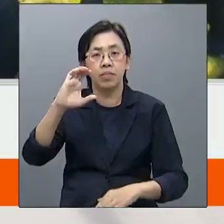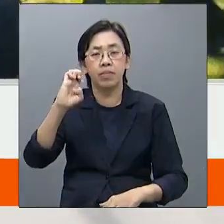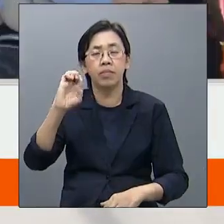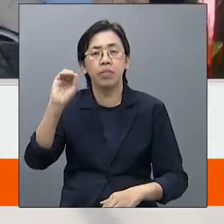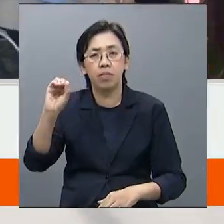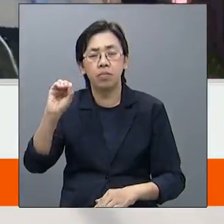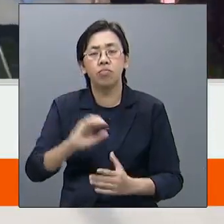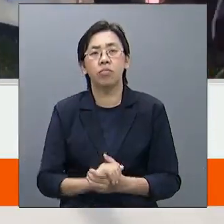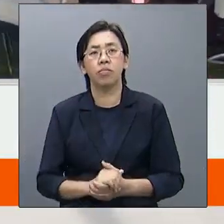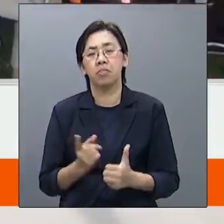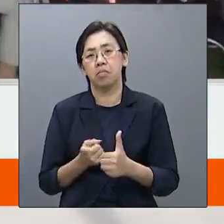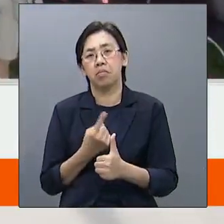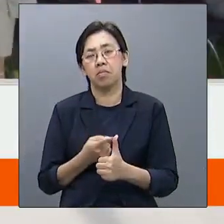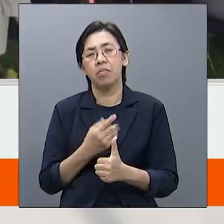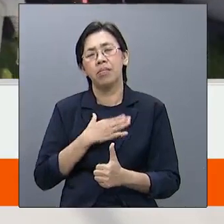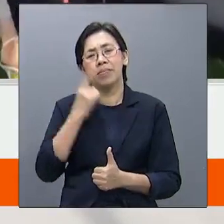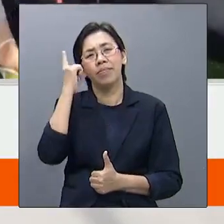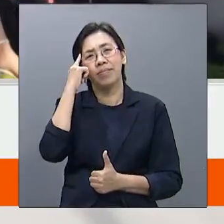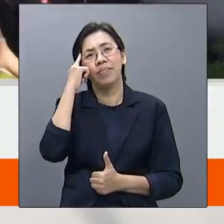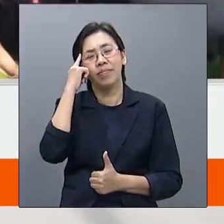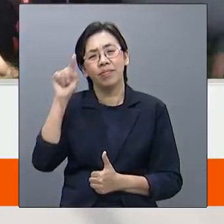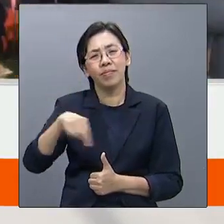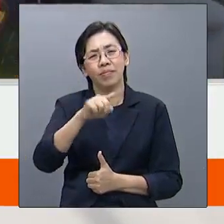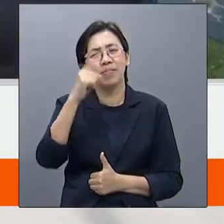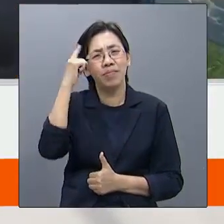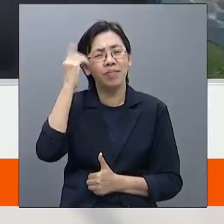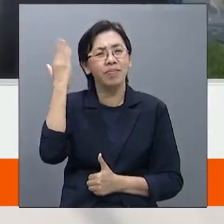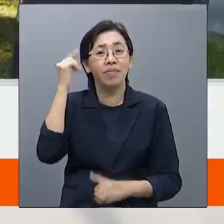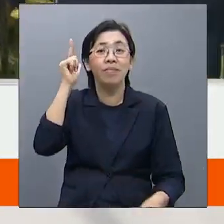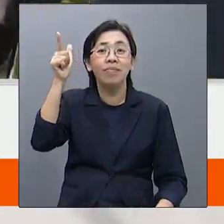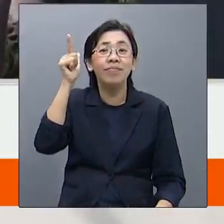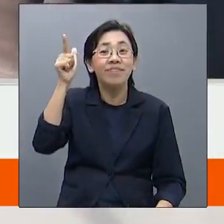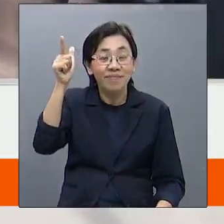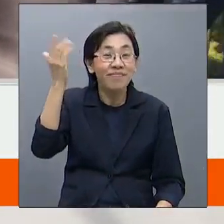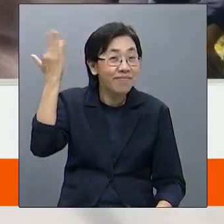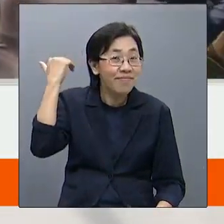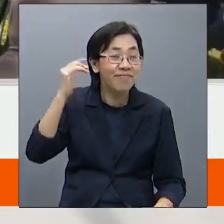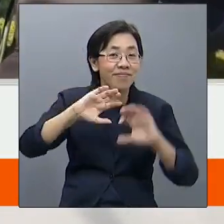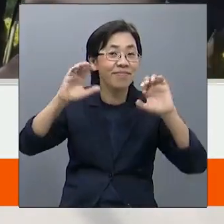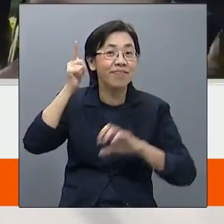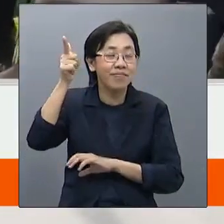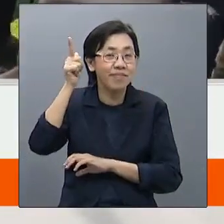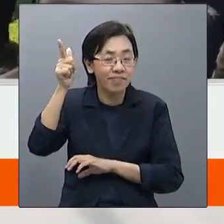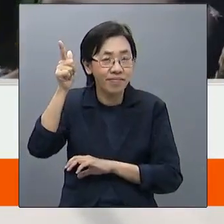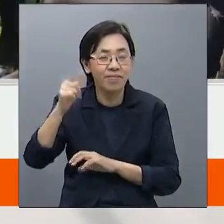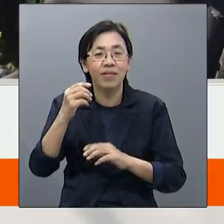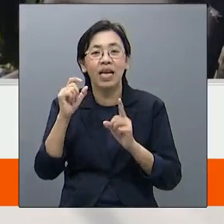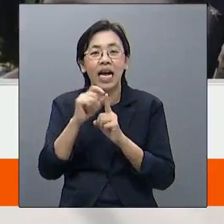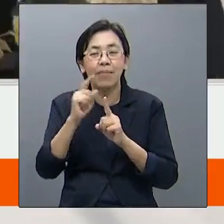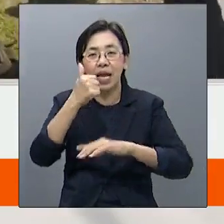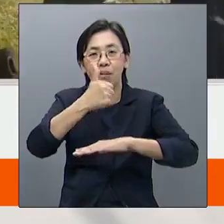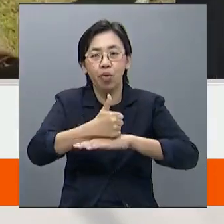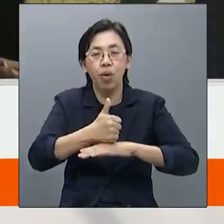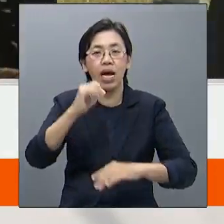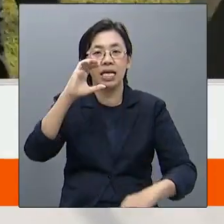างทหนึ่ คดวทุกคนคงจะคิดถึงสมัยยคของคณทกษินชินวัติที่ใช้คำวผู้วา CEO